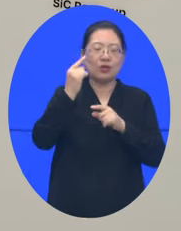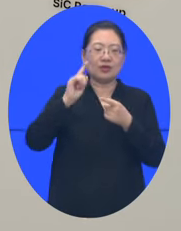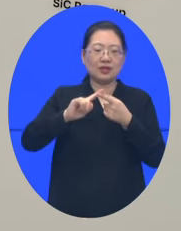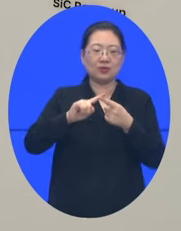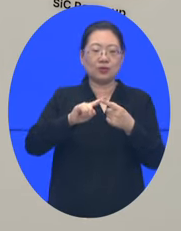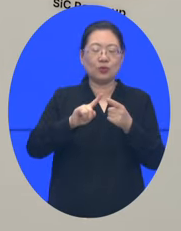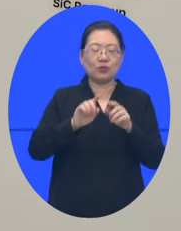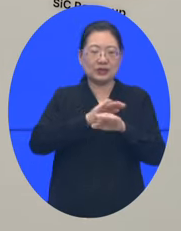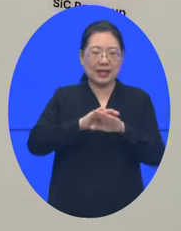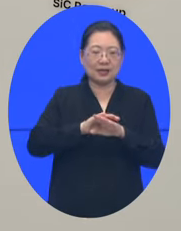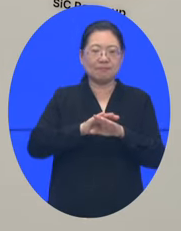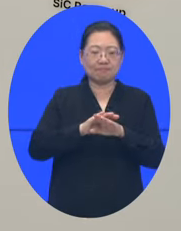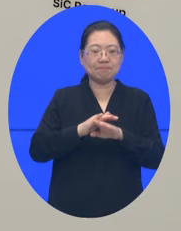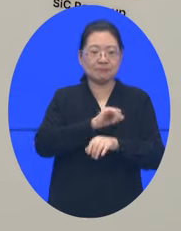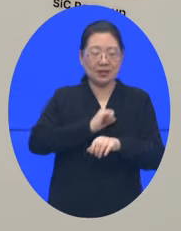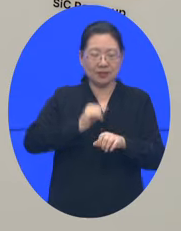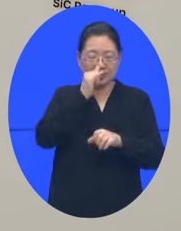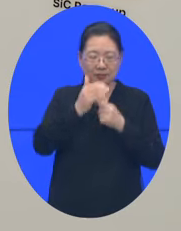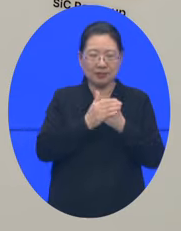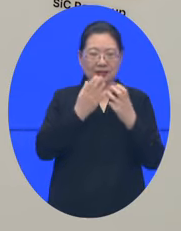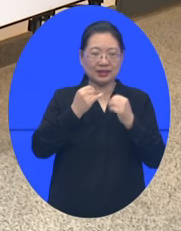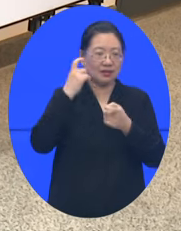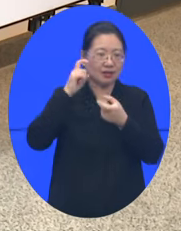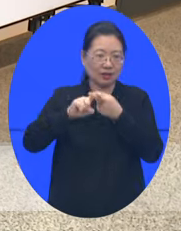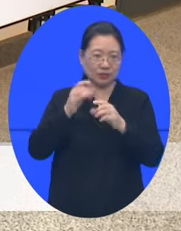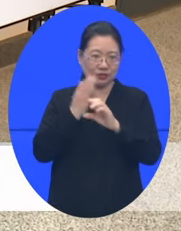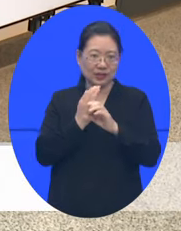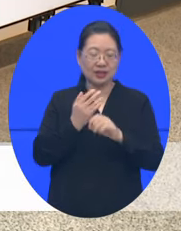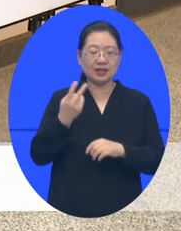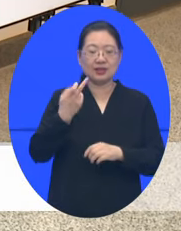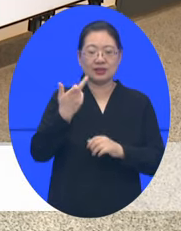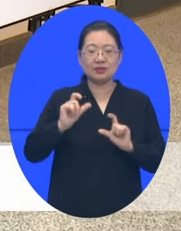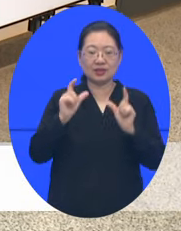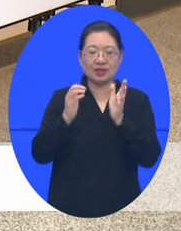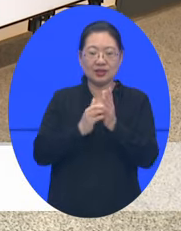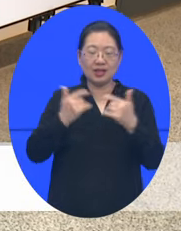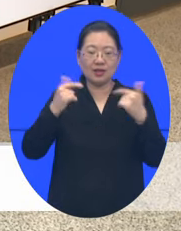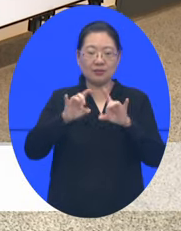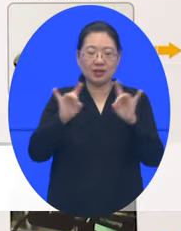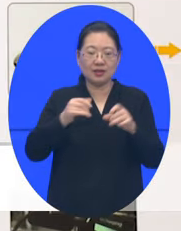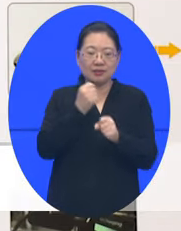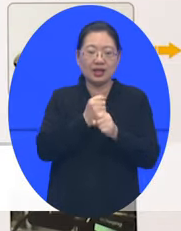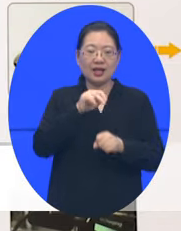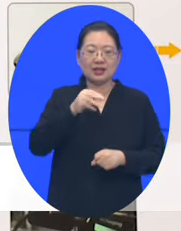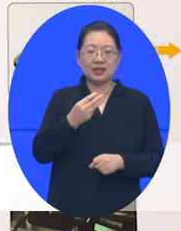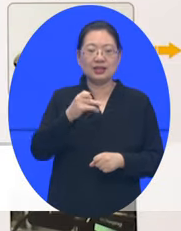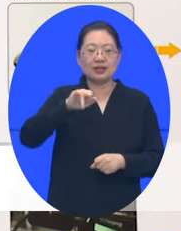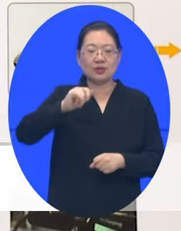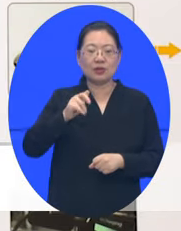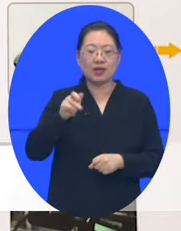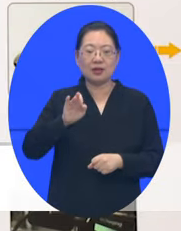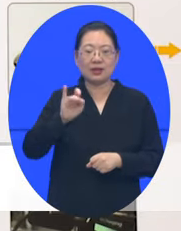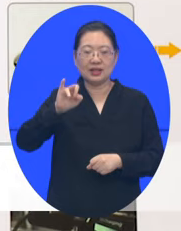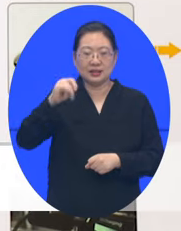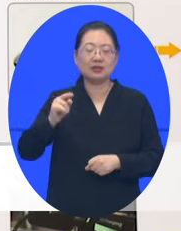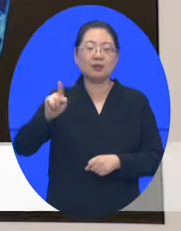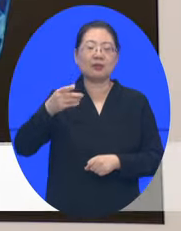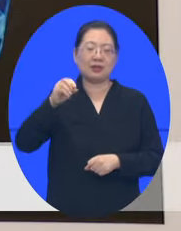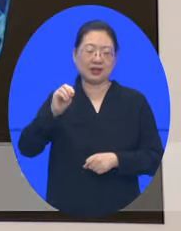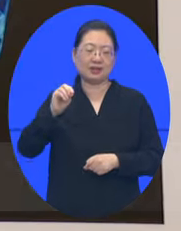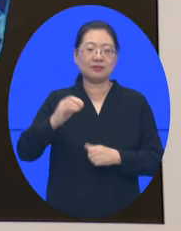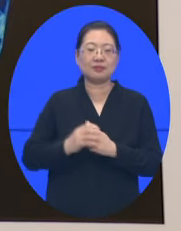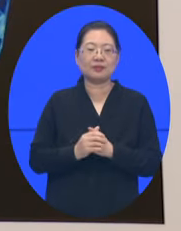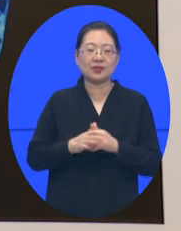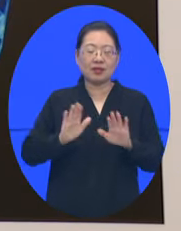글로벌 전기차 제조사들의 높은 관심을 받고 있습니다. 이곳에서 2017년까지 해마다 생산하는 실리콘 카바이드 웨이퍼는